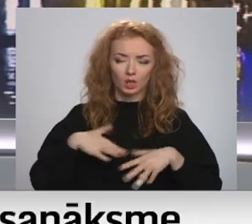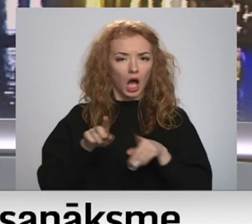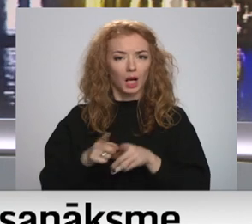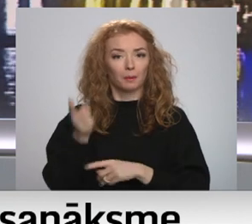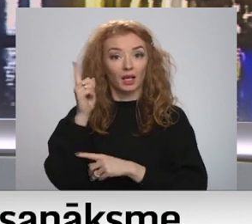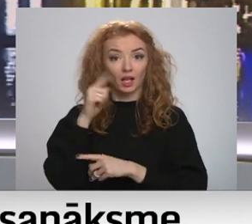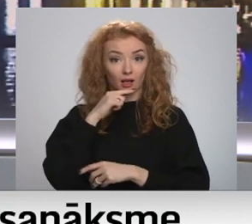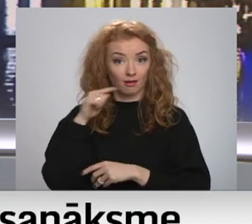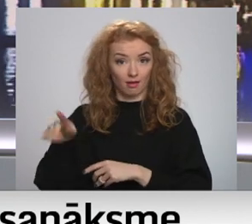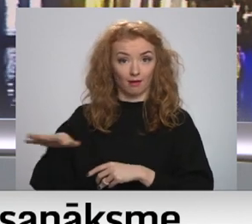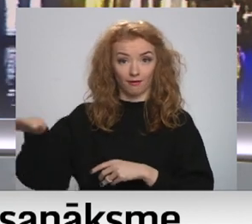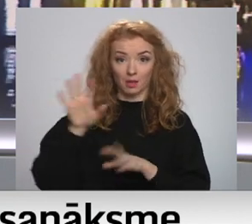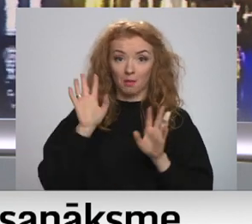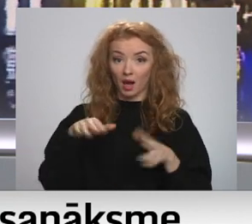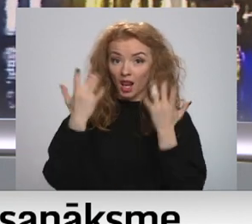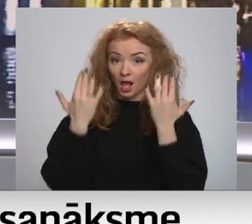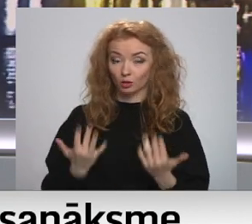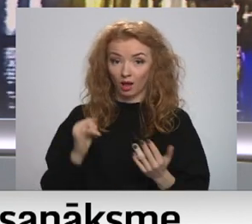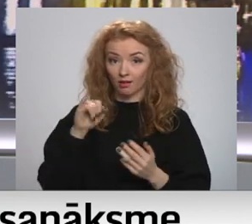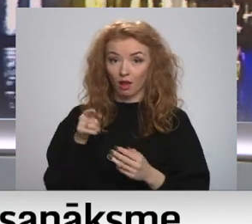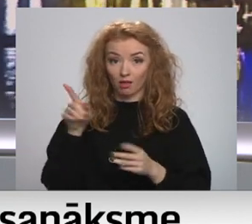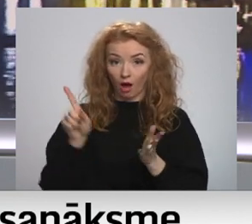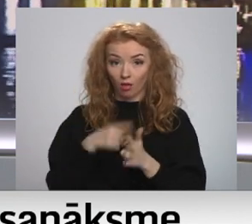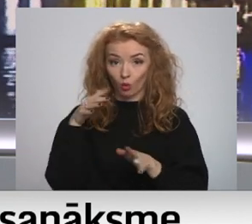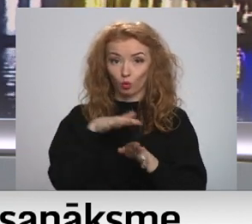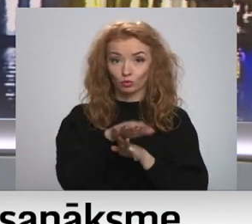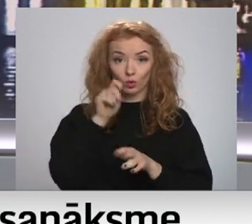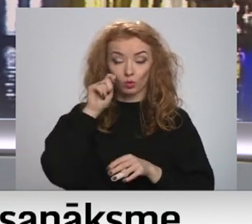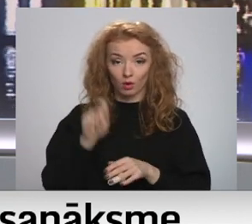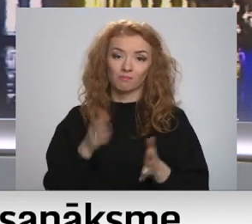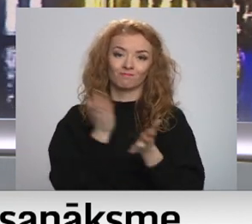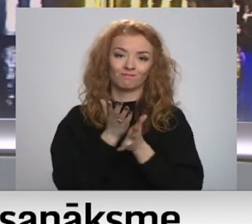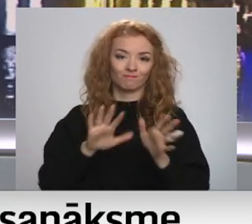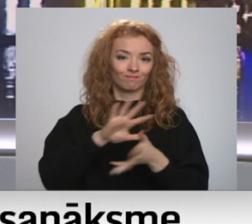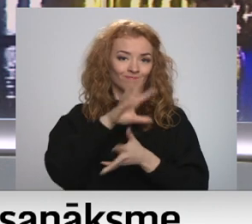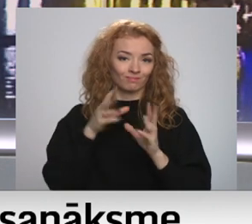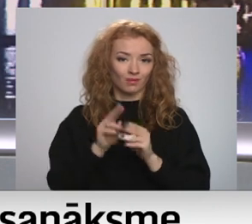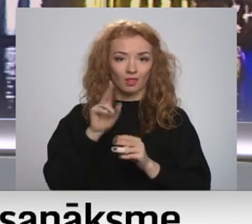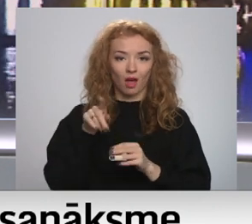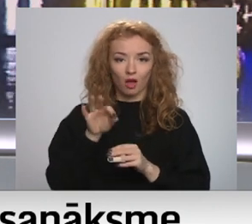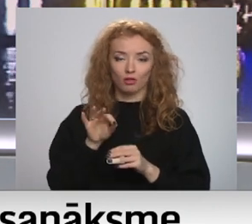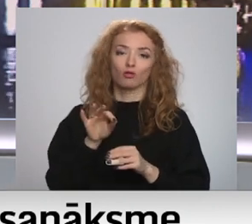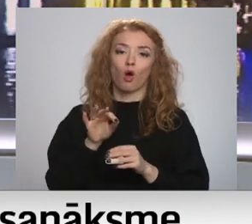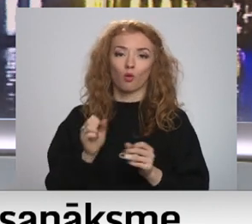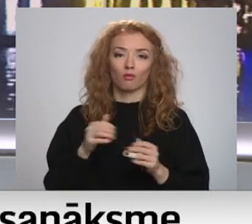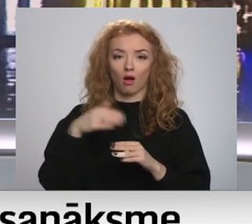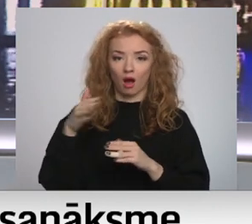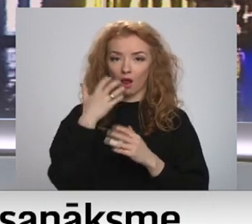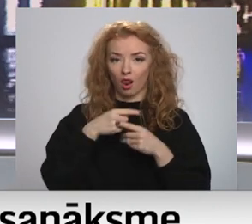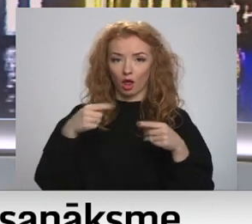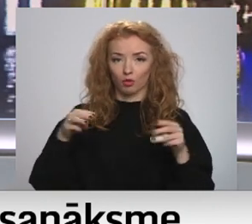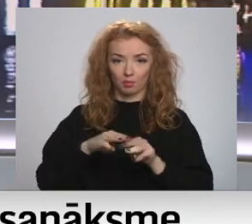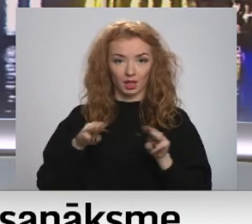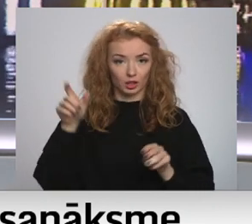brīdinājumiem Krievijai par sekām, ja tā atkal uzbruks Ukrainai, beigusies divu dienu NATO ārlietu ministru sanāksme Rīgā. Studijā